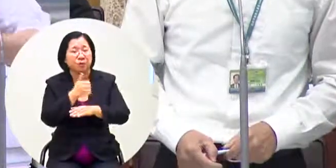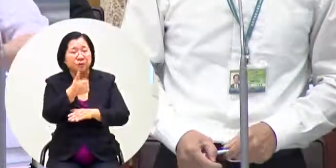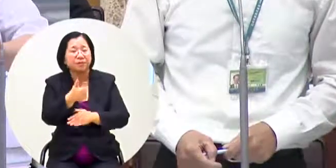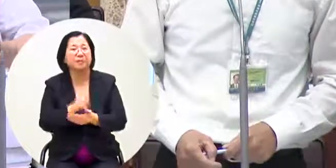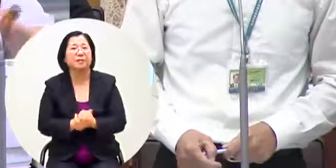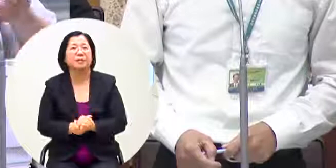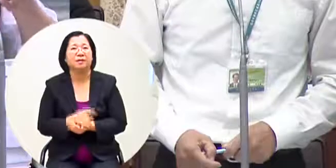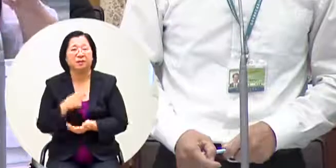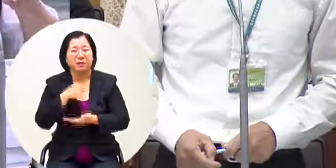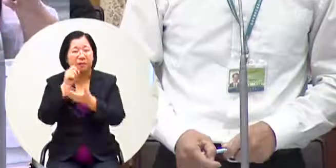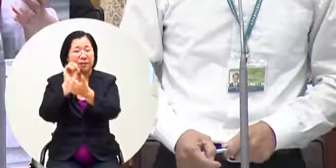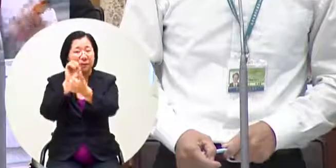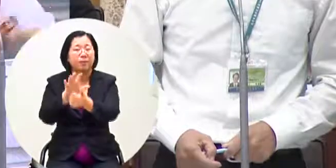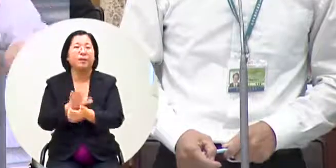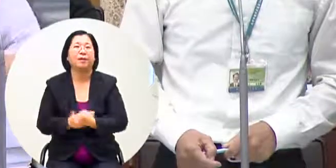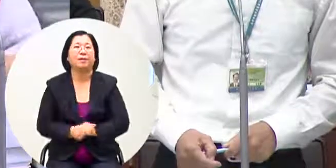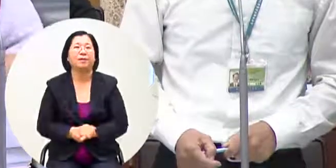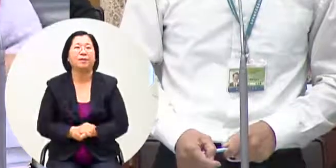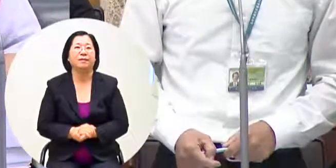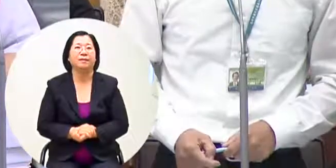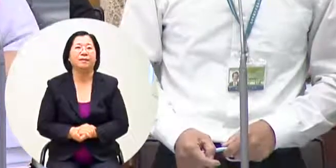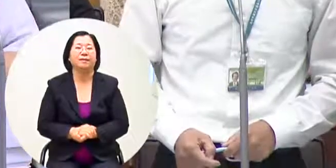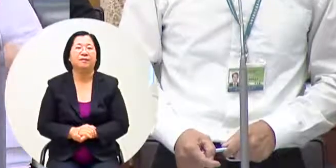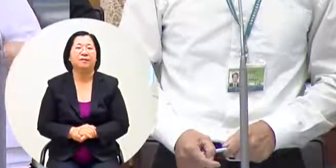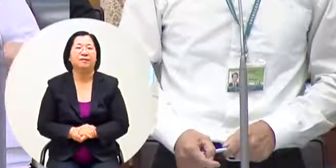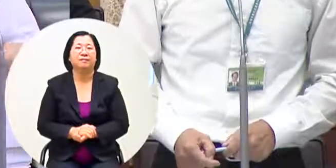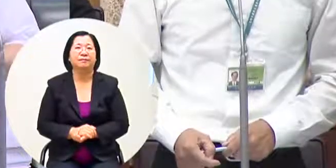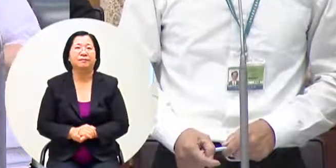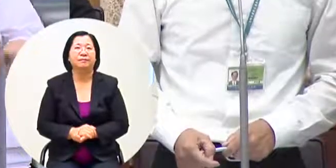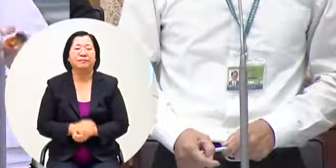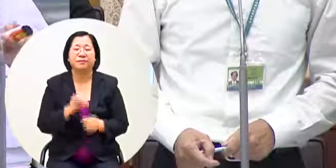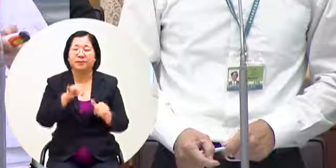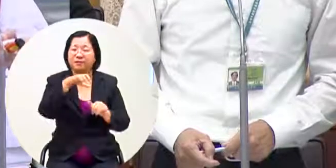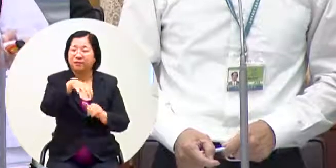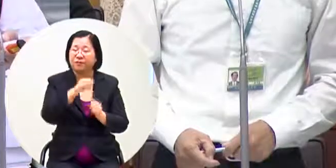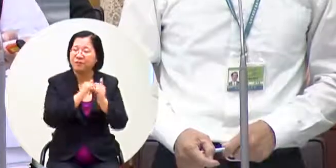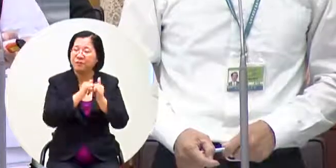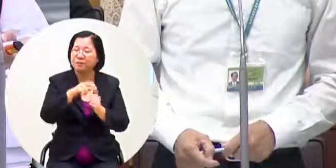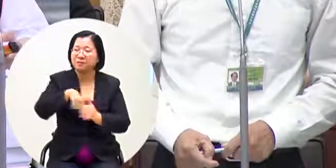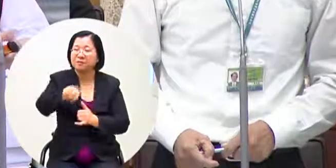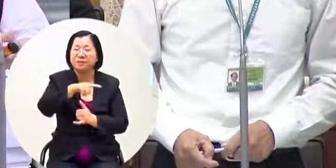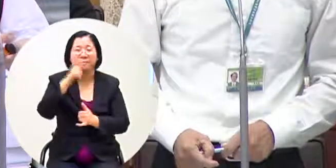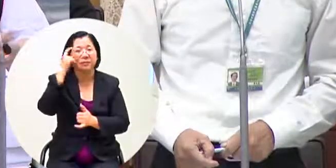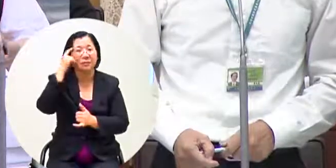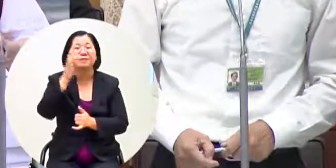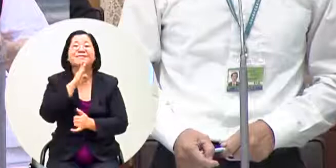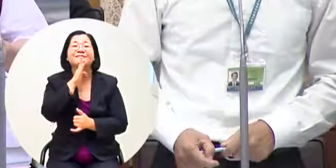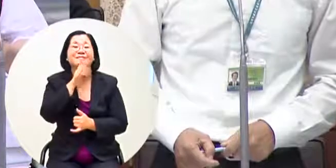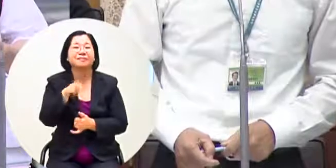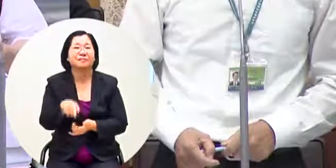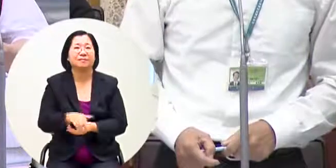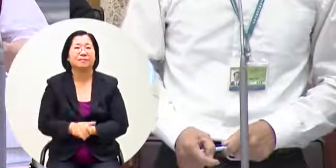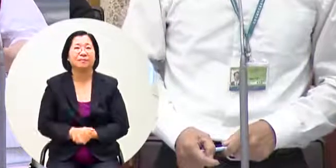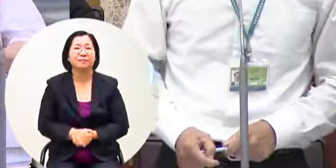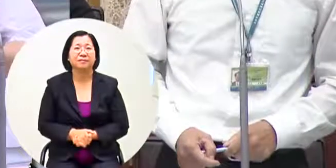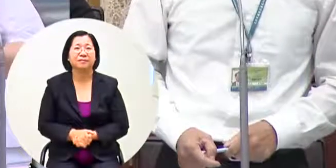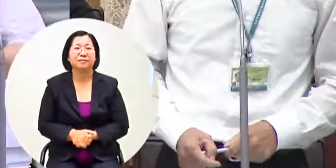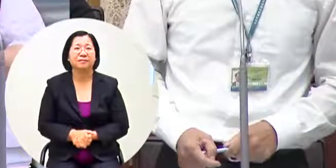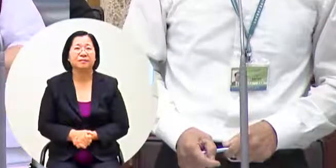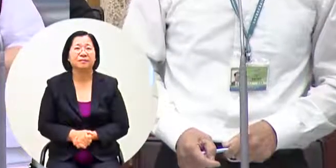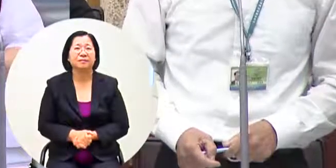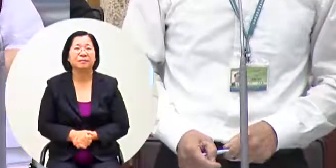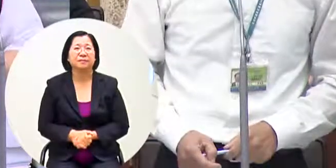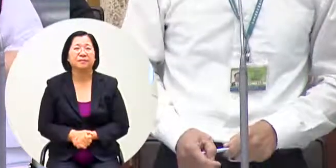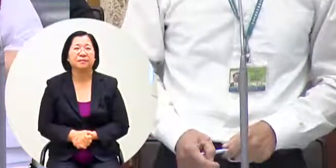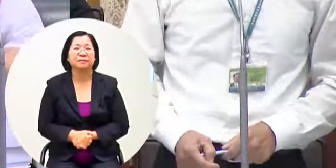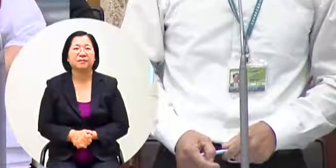方咱的意见，啊，地方民众的这个想法是安尼啦吼。我想有两条这个替代方案，贵啊嘛